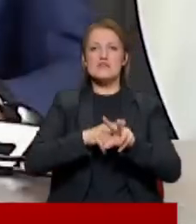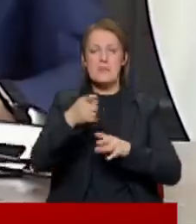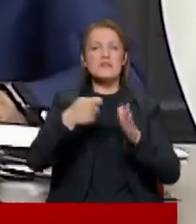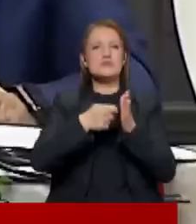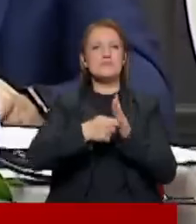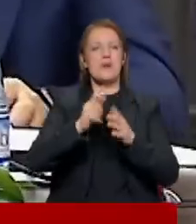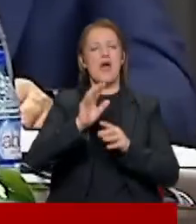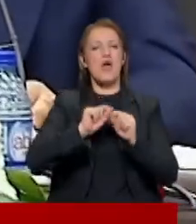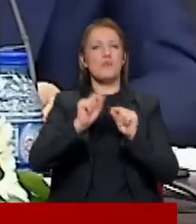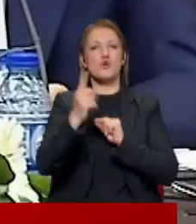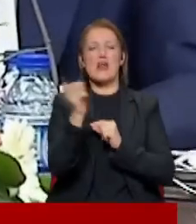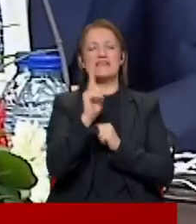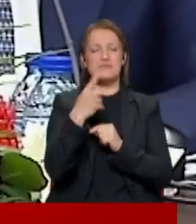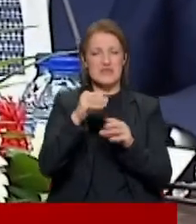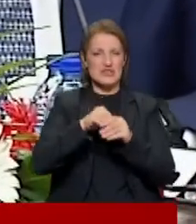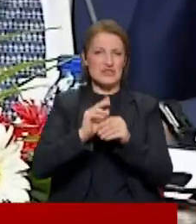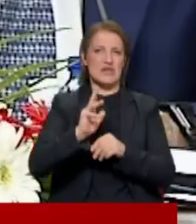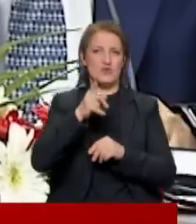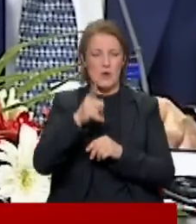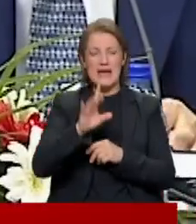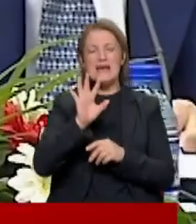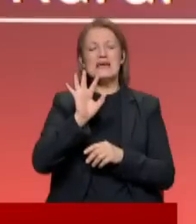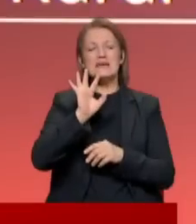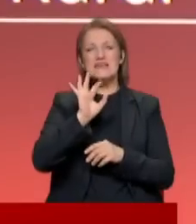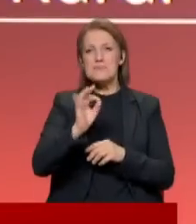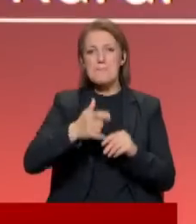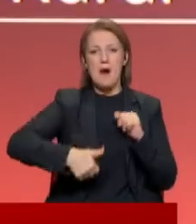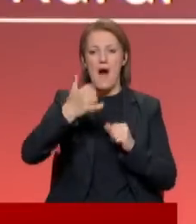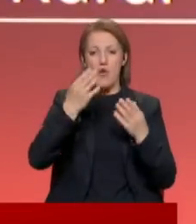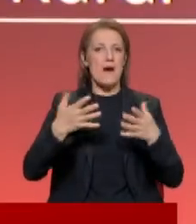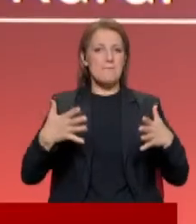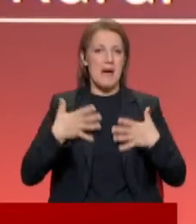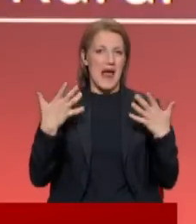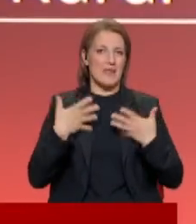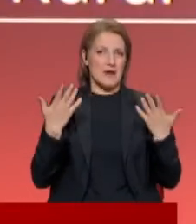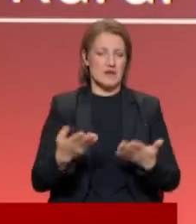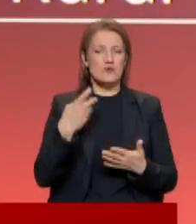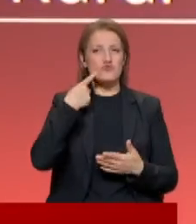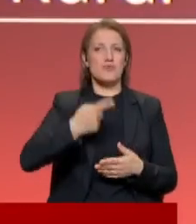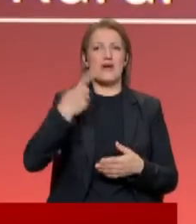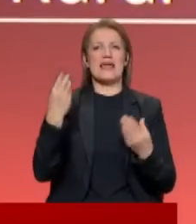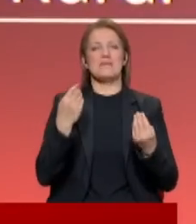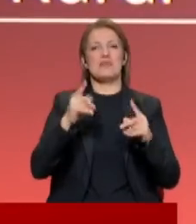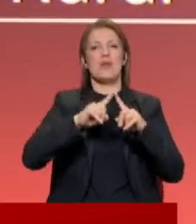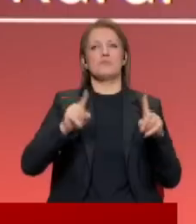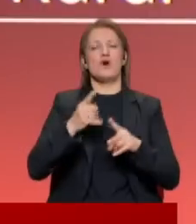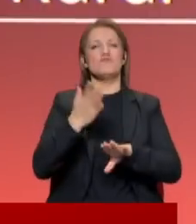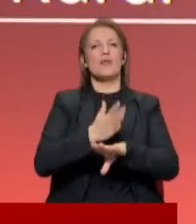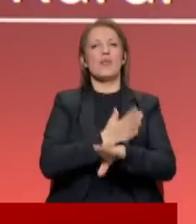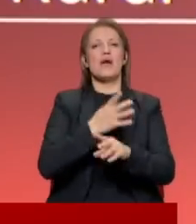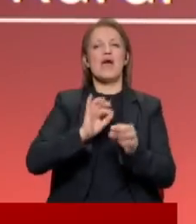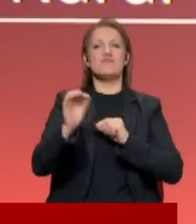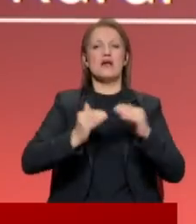Yeni dönemde ekonominin dümeninde kim olacak merak edilirken Cumhurbaşkanı iyimser bir tablo çiziyor vatandaşımızı